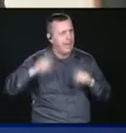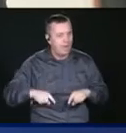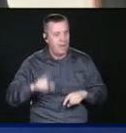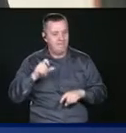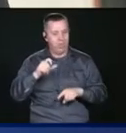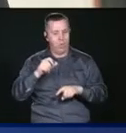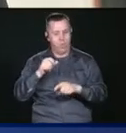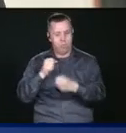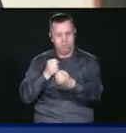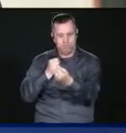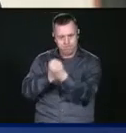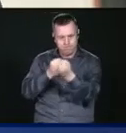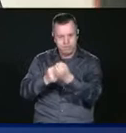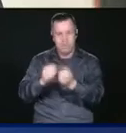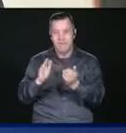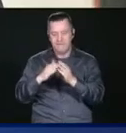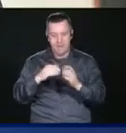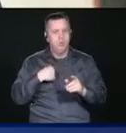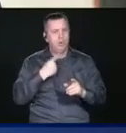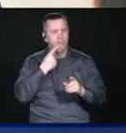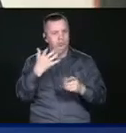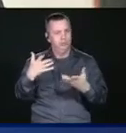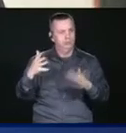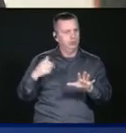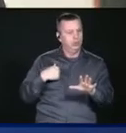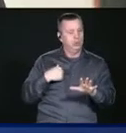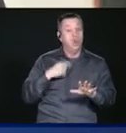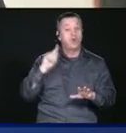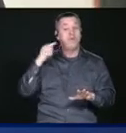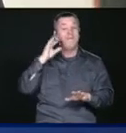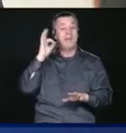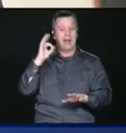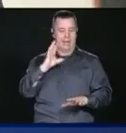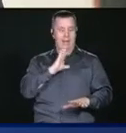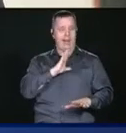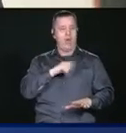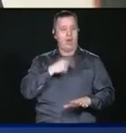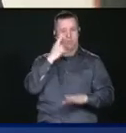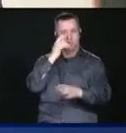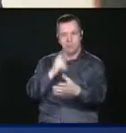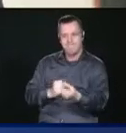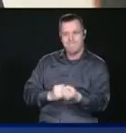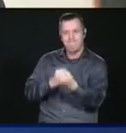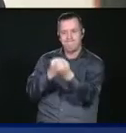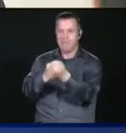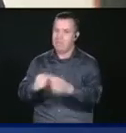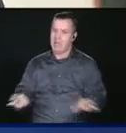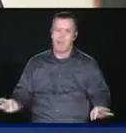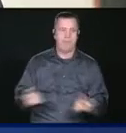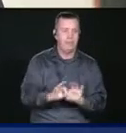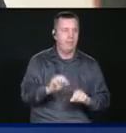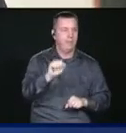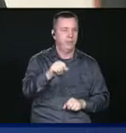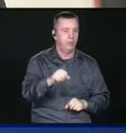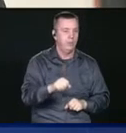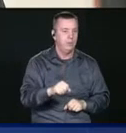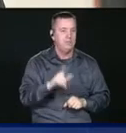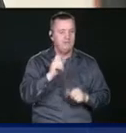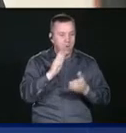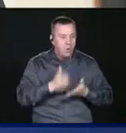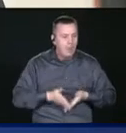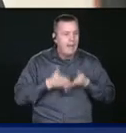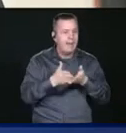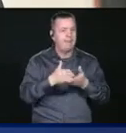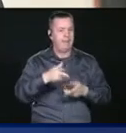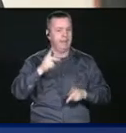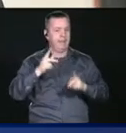Et je les assure que le gouvernement fédéral sera là pour soutenir les villes dans ce qu'elles soutenir, pardon,